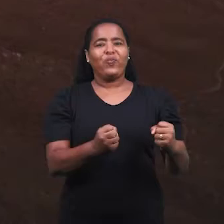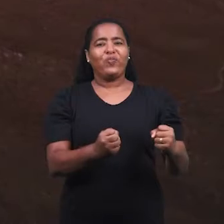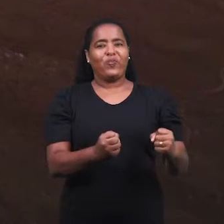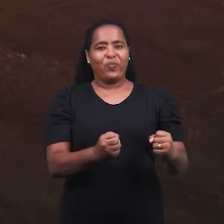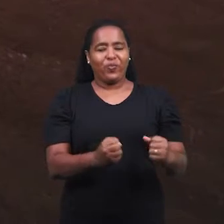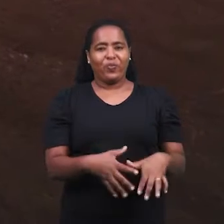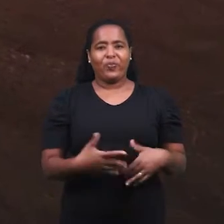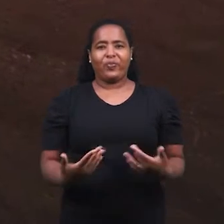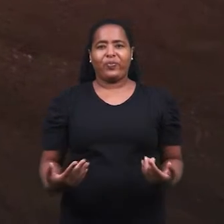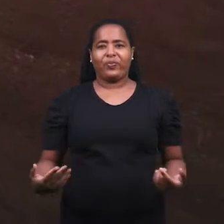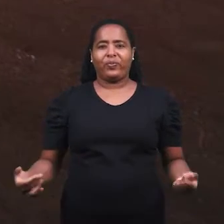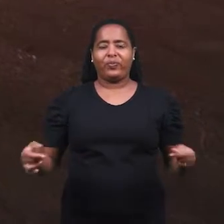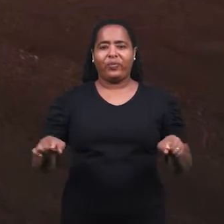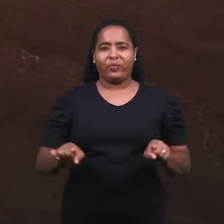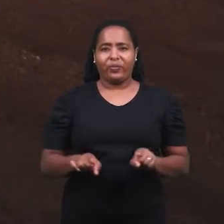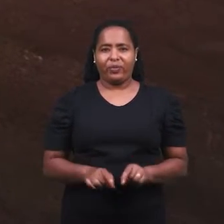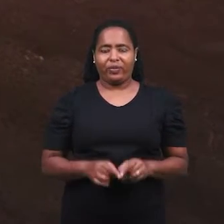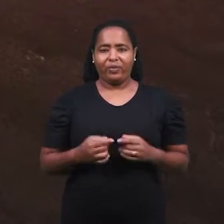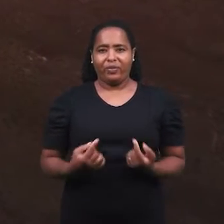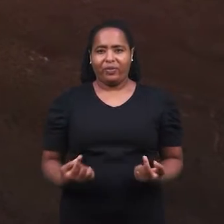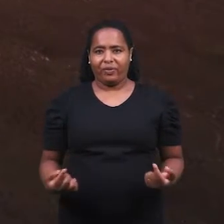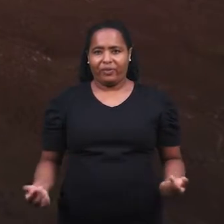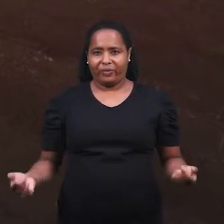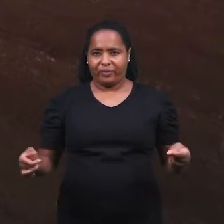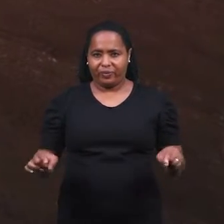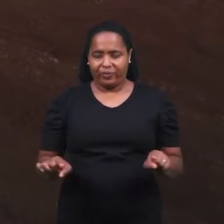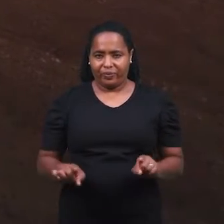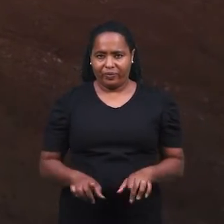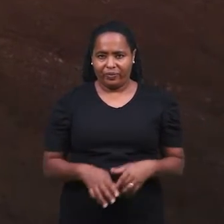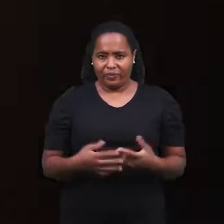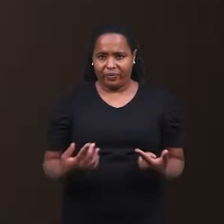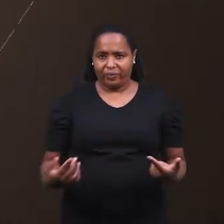Ты великий Эль-Шадай.